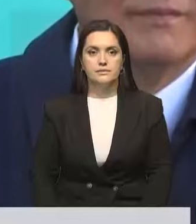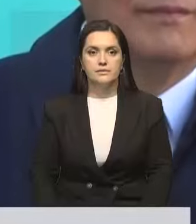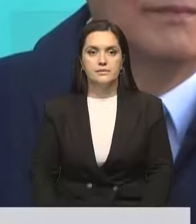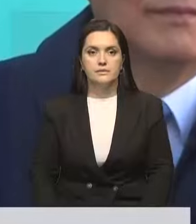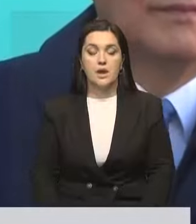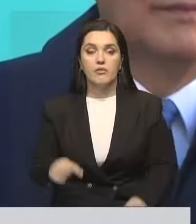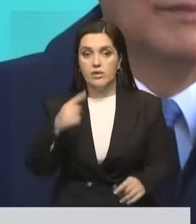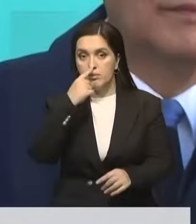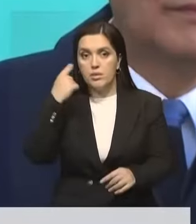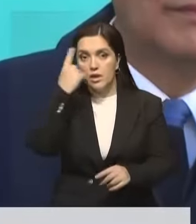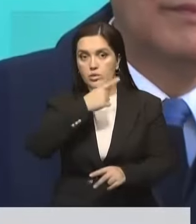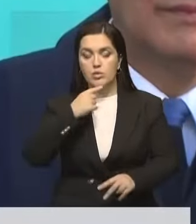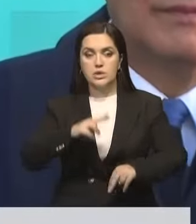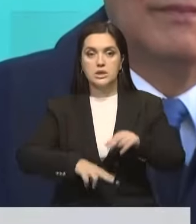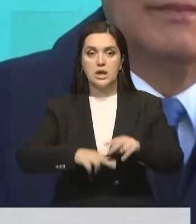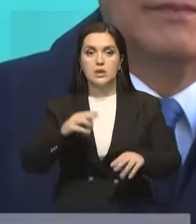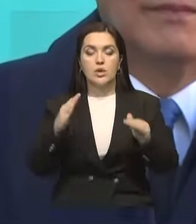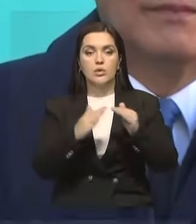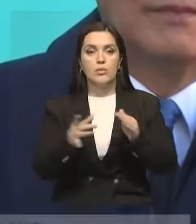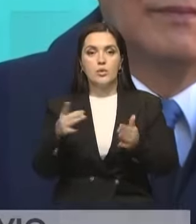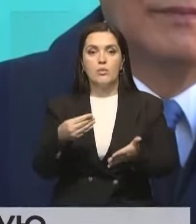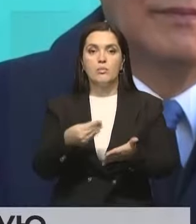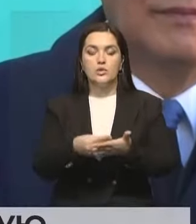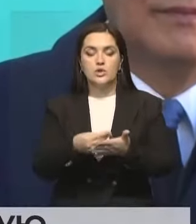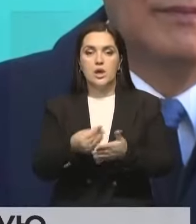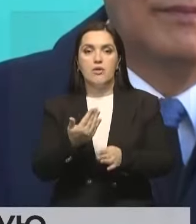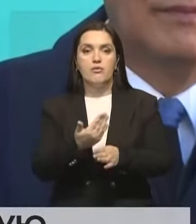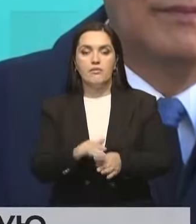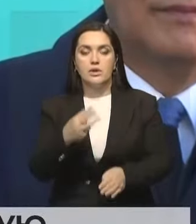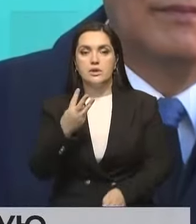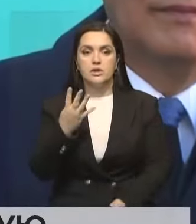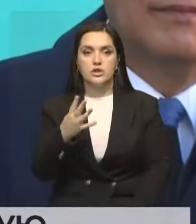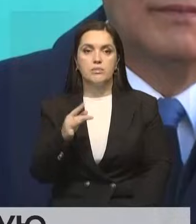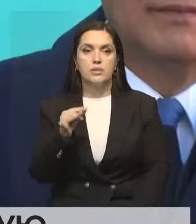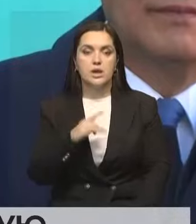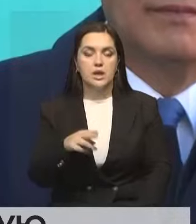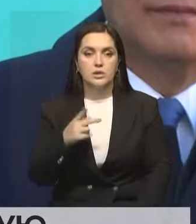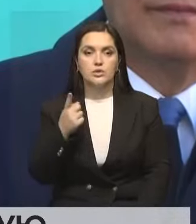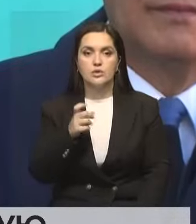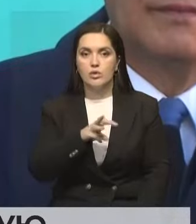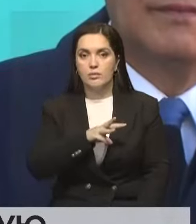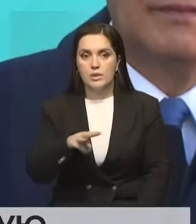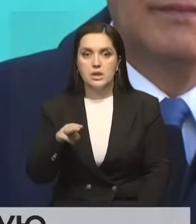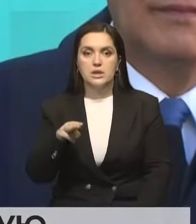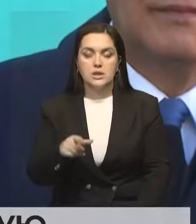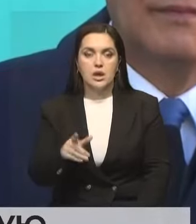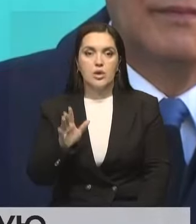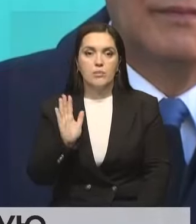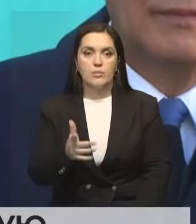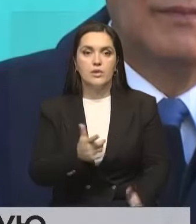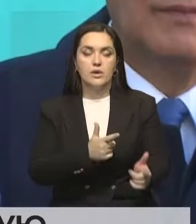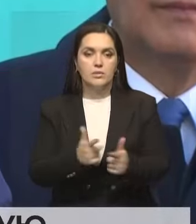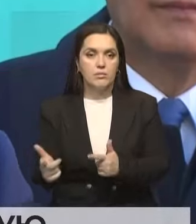В этом году на строительство жилья из республиканского бюджета выделено 34 миллиарда 100 миллионов тенге. До конца года планируется ввести в строй